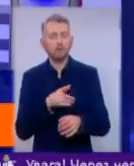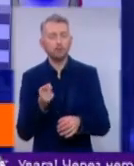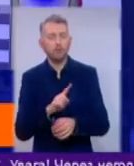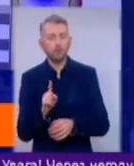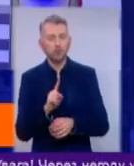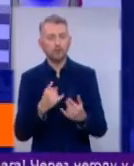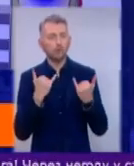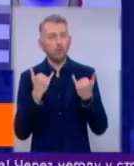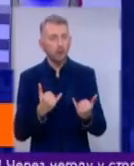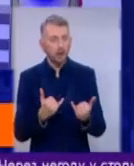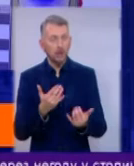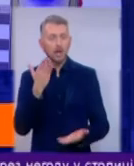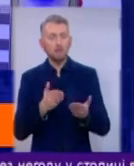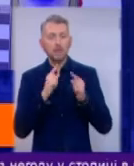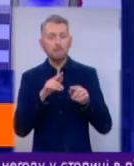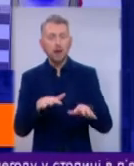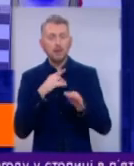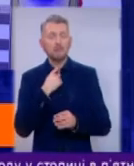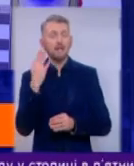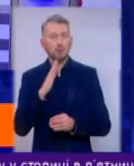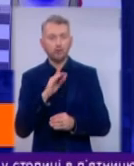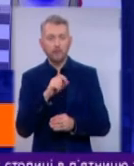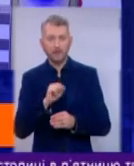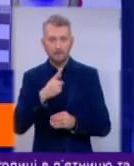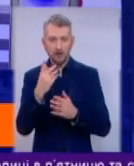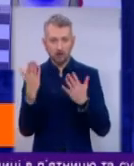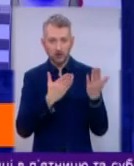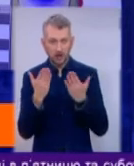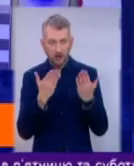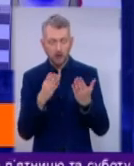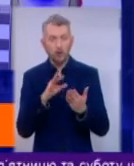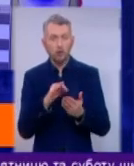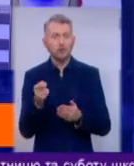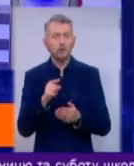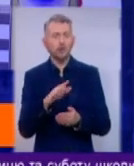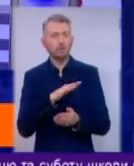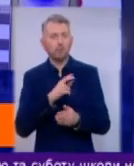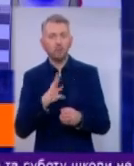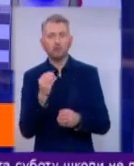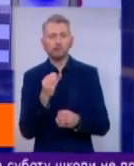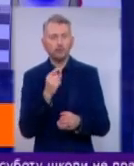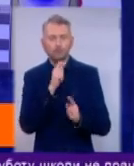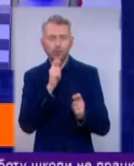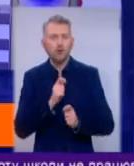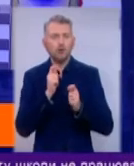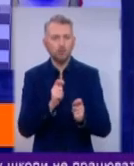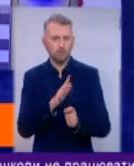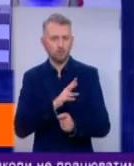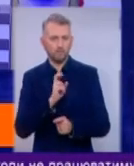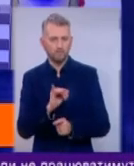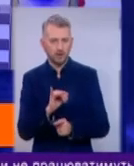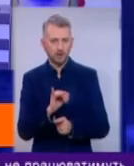що сьогодні, якби парламент не проголосував за перше читання, то тоді було б, це ще подарунок був би, але